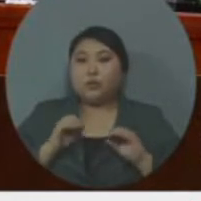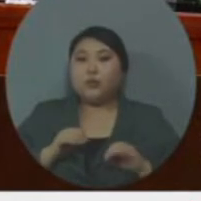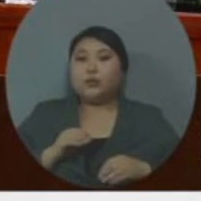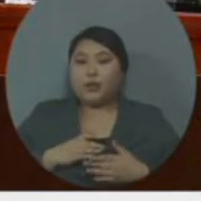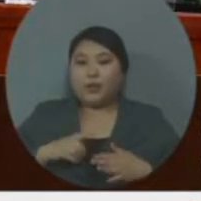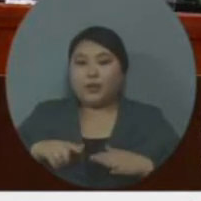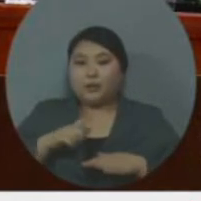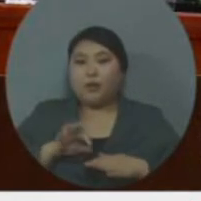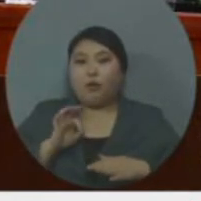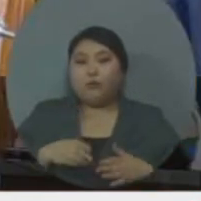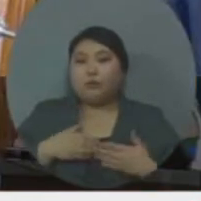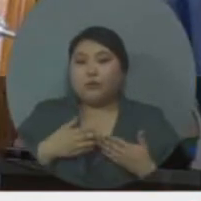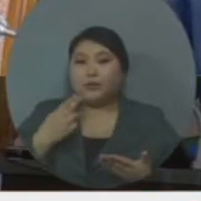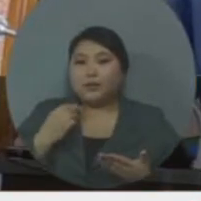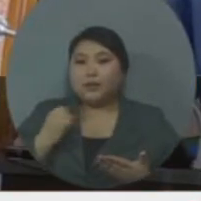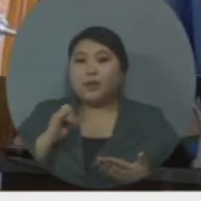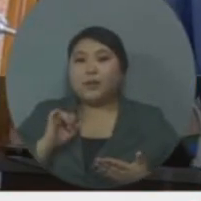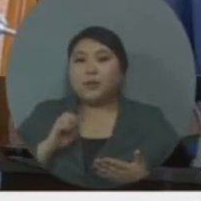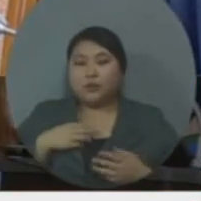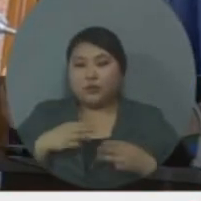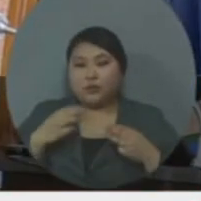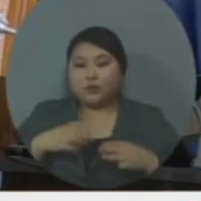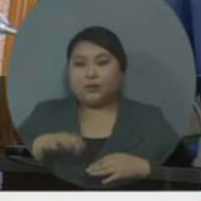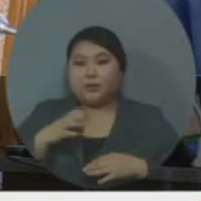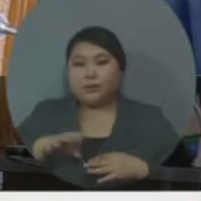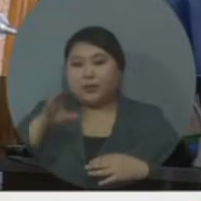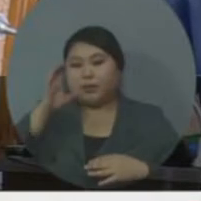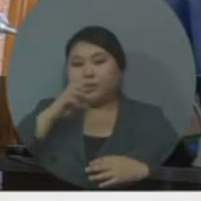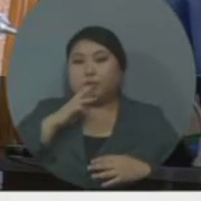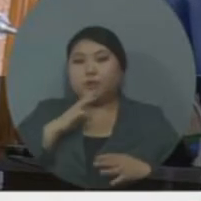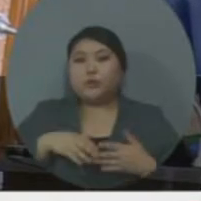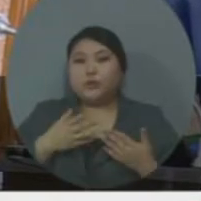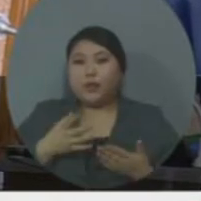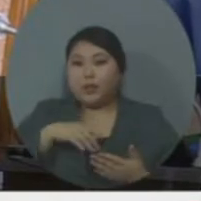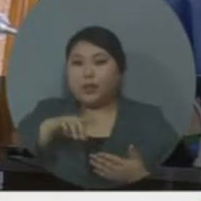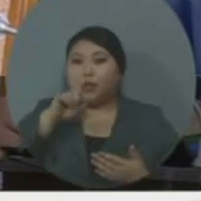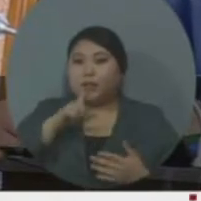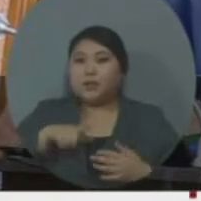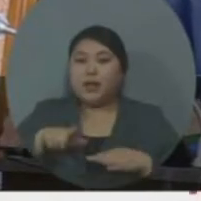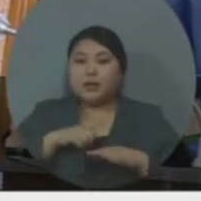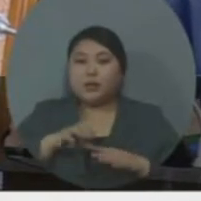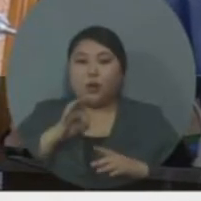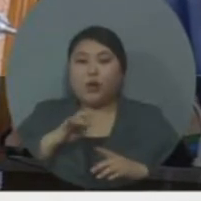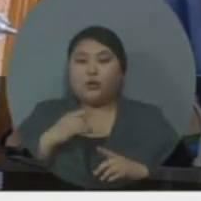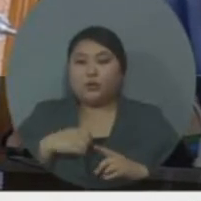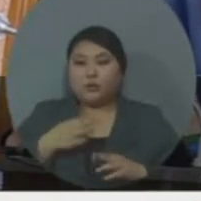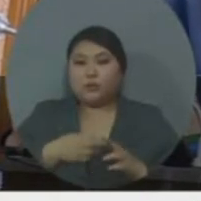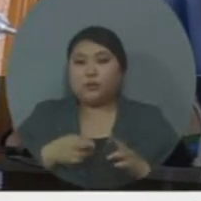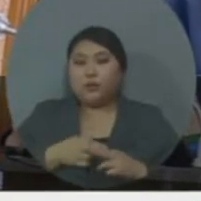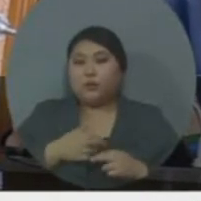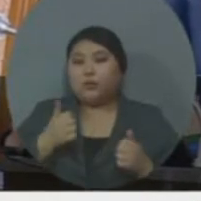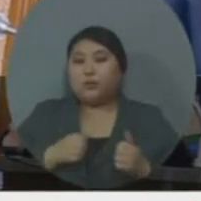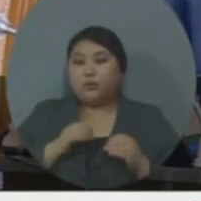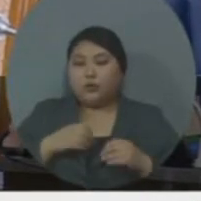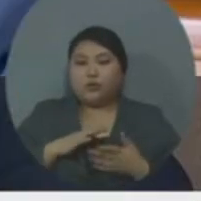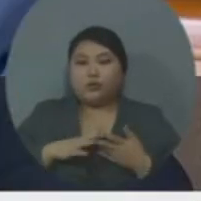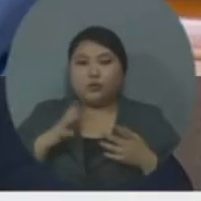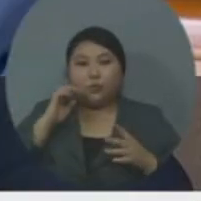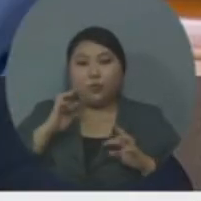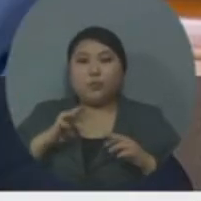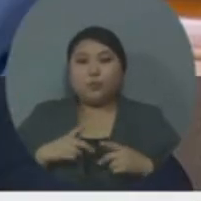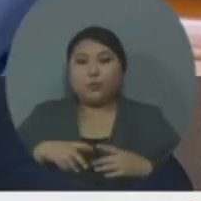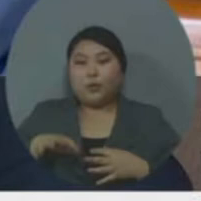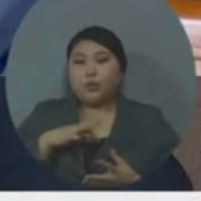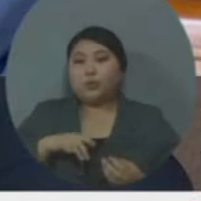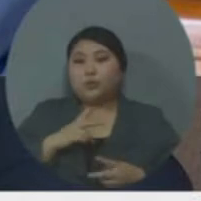газар олголтыг цахимаар шийднэ гэж салбарын сайд мэдээллээ. Нийслэлд газар олголтын давхардал бий болоод байгаа. Шинчлэн боловсруулж байгаа хуульд газрын